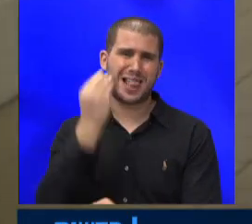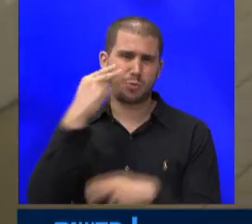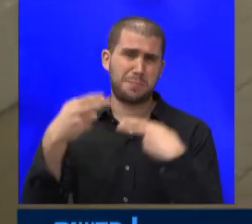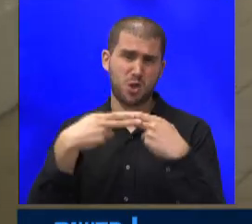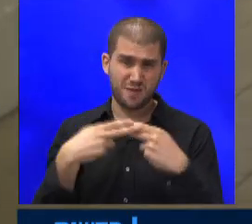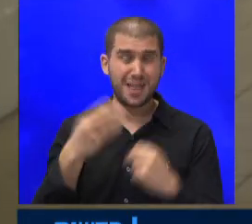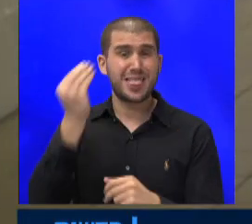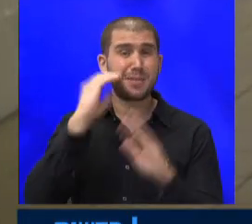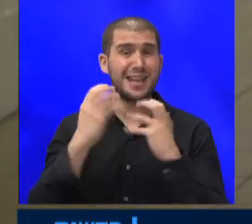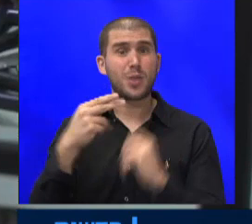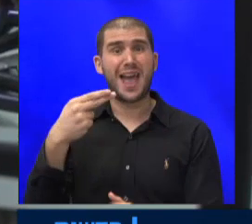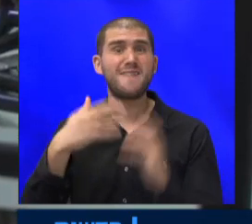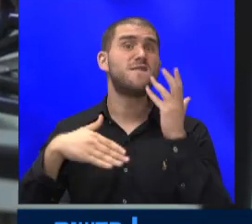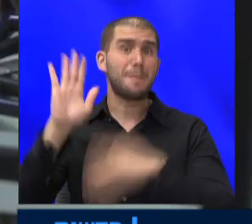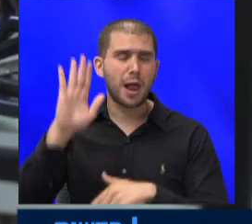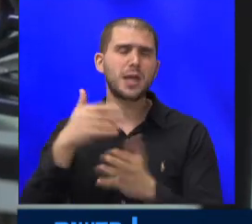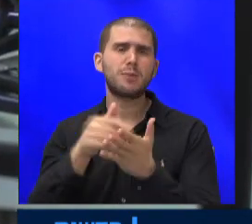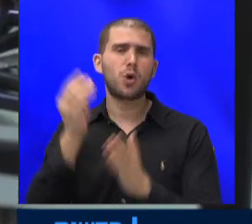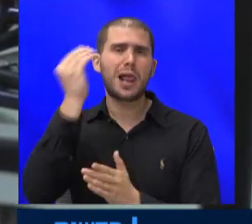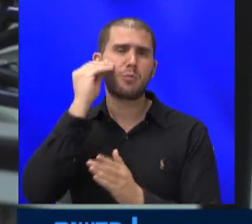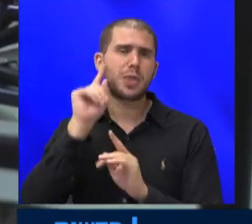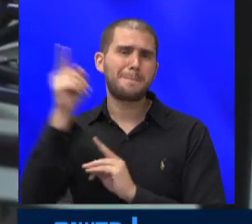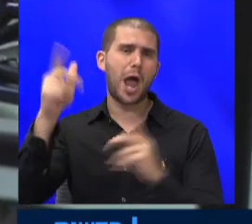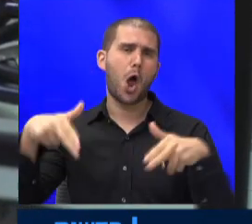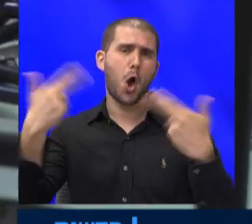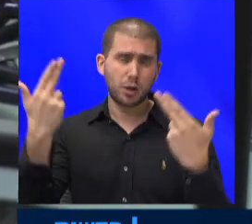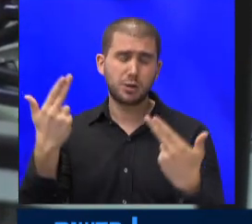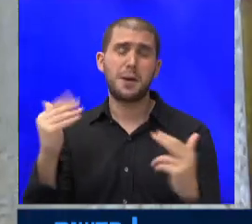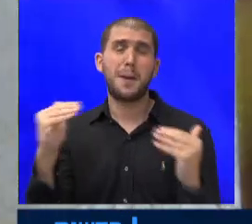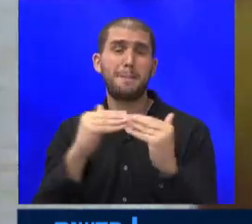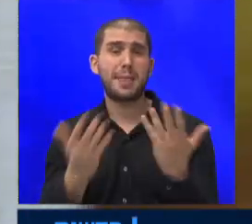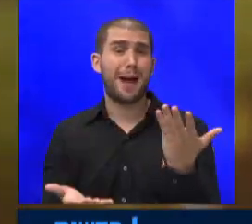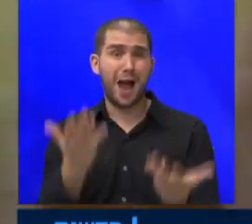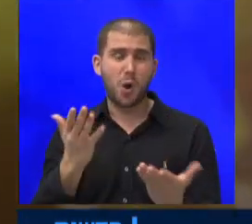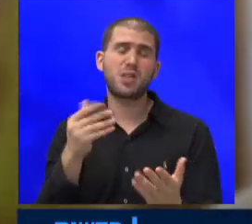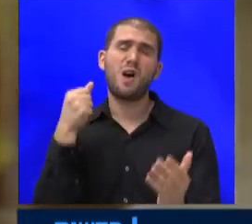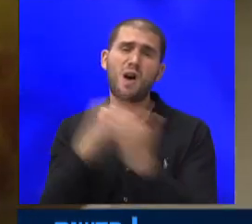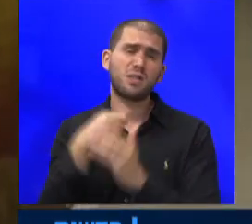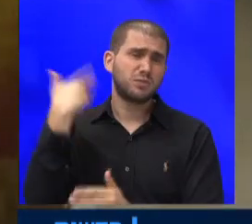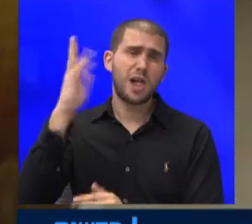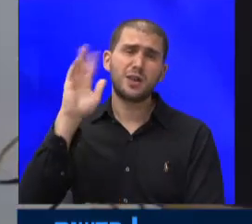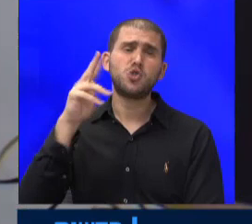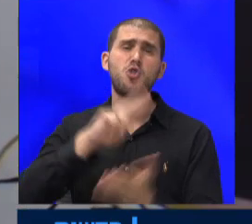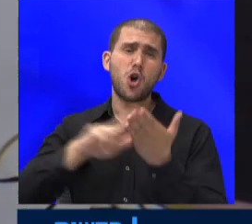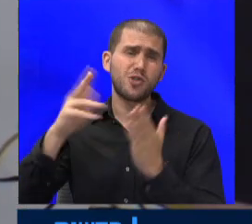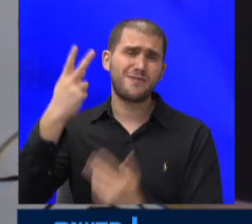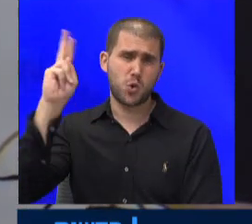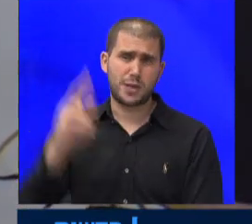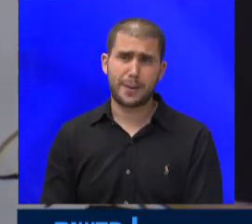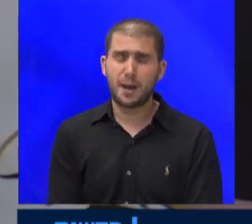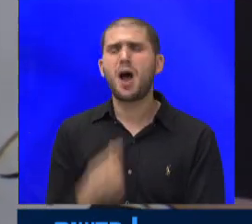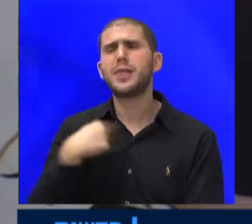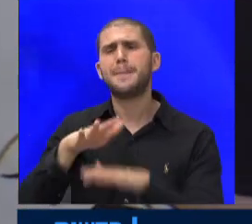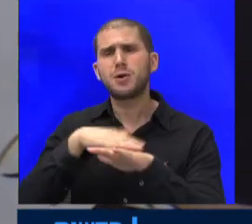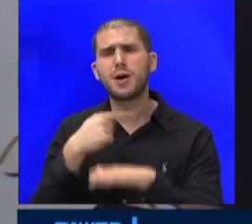ומעלה ימשיכו ללמוד מרחוק, על פי הערכות, לפחות עוד 3 חודשים. אני מרגישה שאני מתגעגעת לחברים